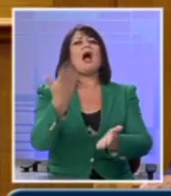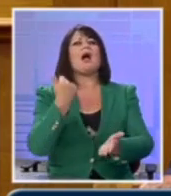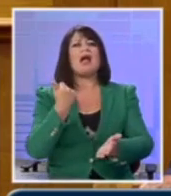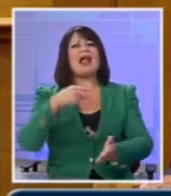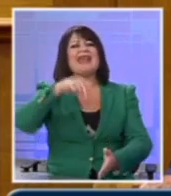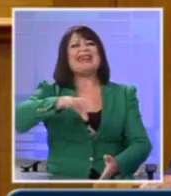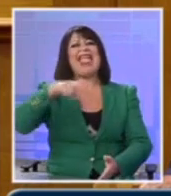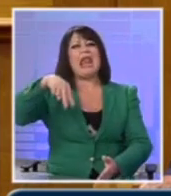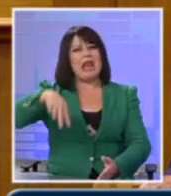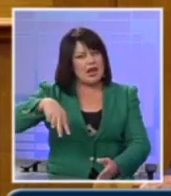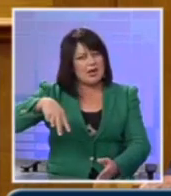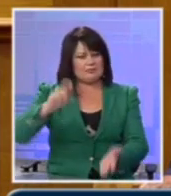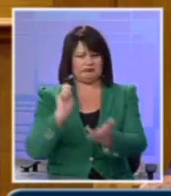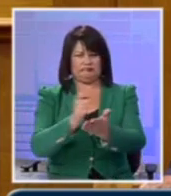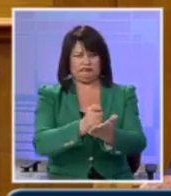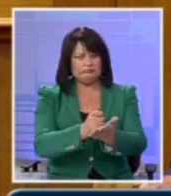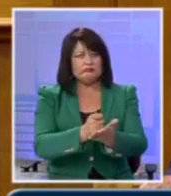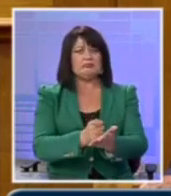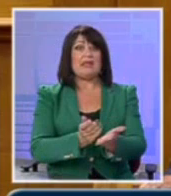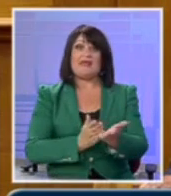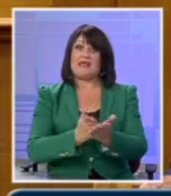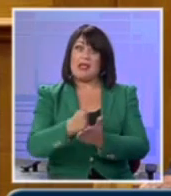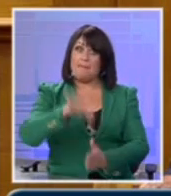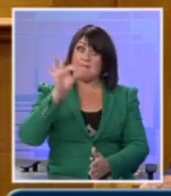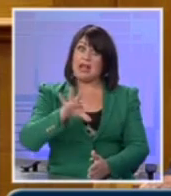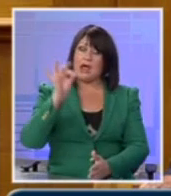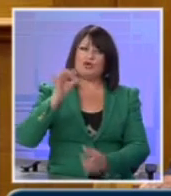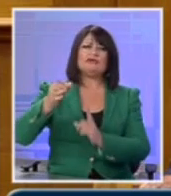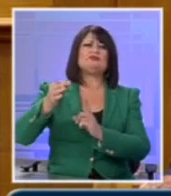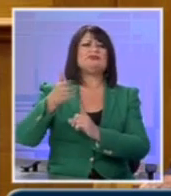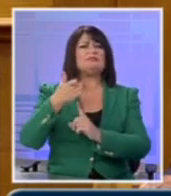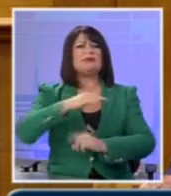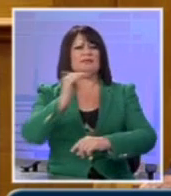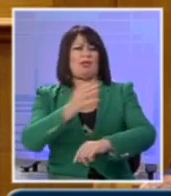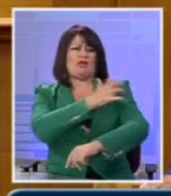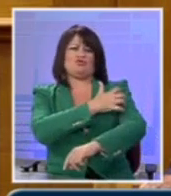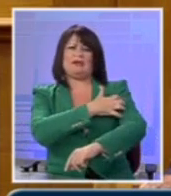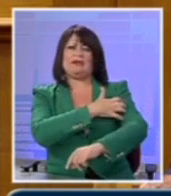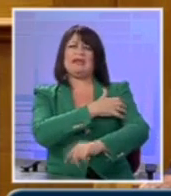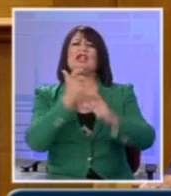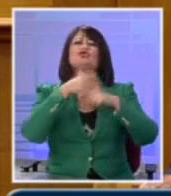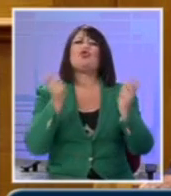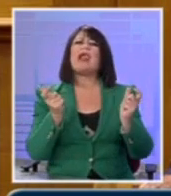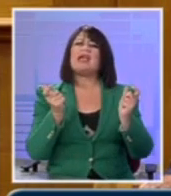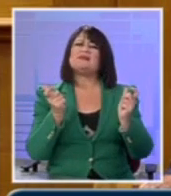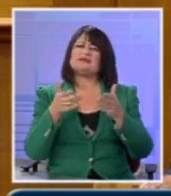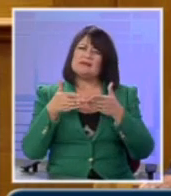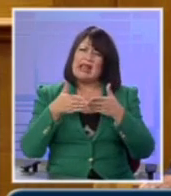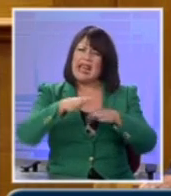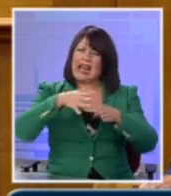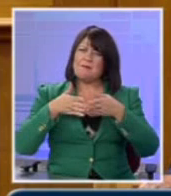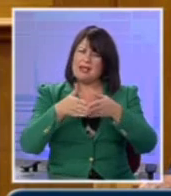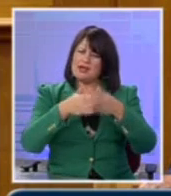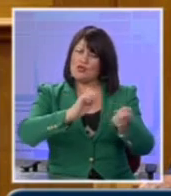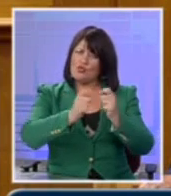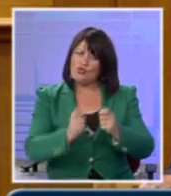ΝΕΛ, η εισαγωγή ως πράξη δικαιοσύνης επιλαχόντων σημεοφόρων και υποαξιωματικών στις σχολές του λιμενικού σώματος, η αποκατάσταση